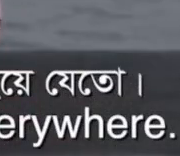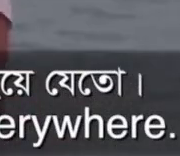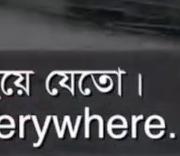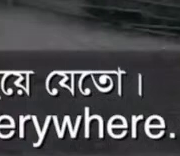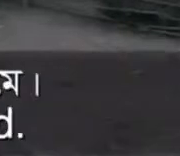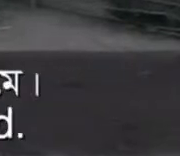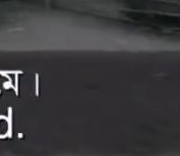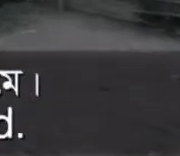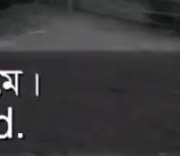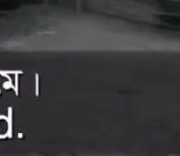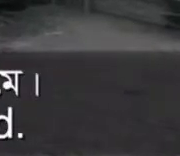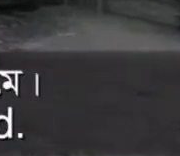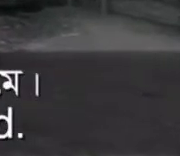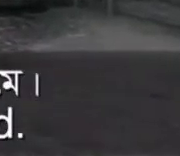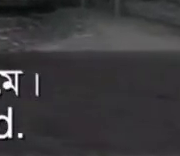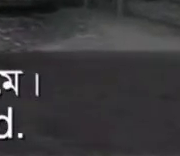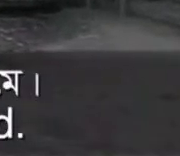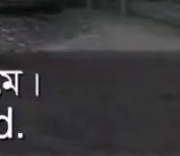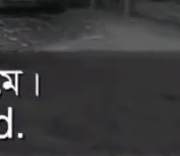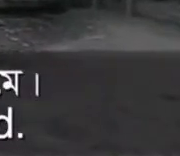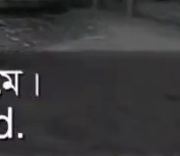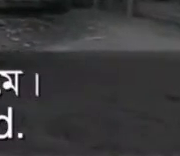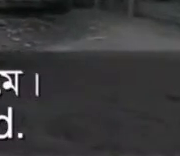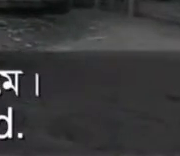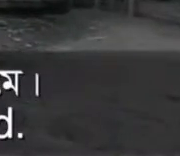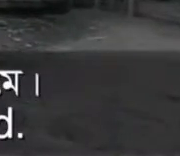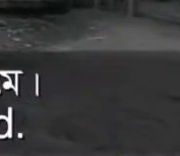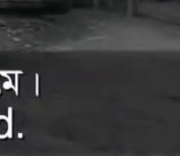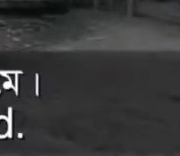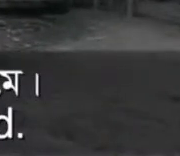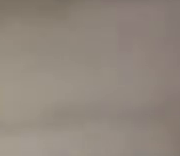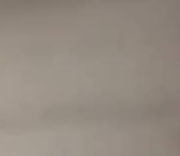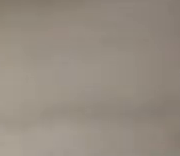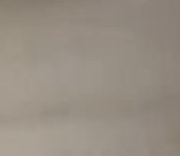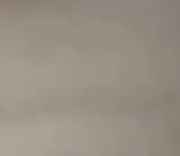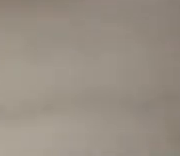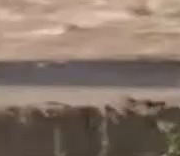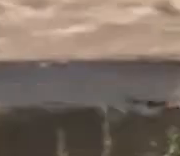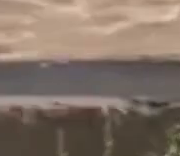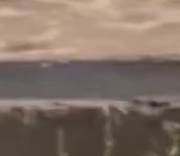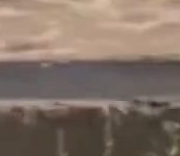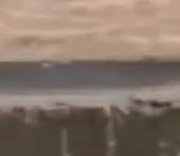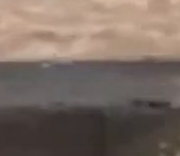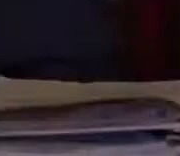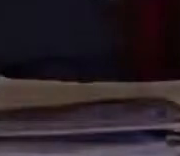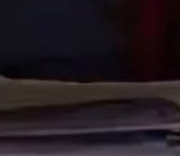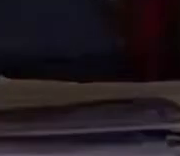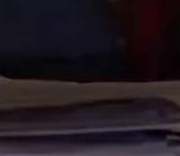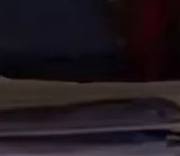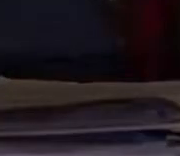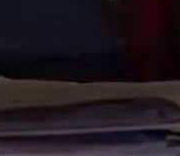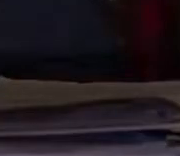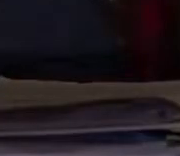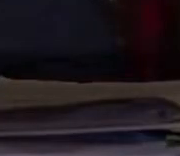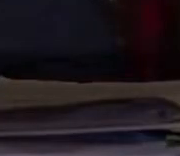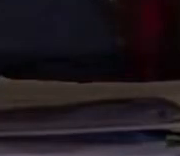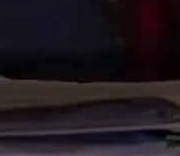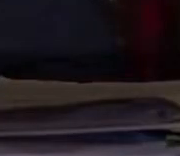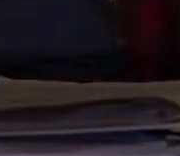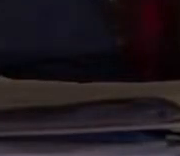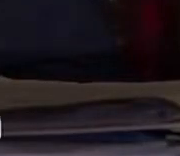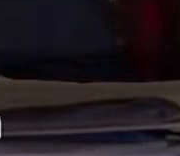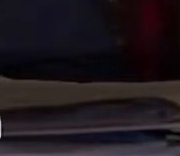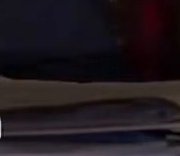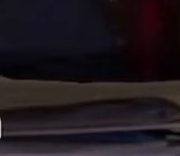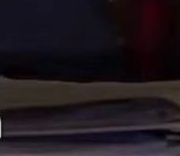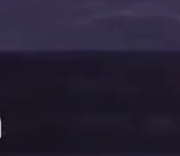প্লাবিত হয়ে যেত। 6 নম্বর কয়রা এবং 5 নম্বর কয়রার সেতু বন্ধন হয়ে গেছে এই রাস্তাটার মাধ্যমে। এখানে কিন্তু প্রতিনিয়ত দুর্যোগের শিকার আমাদের হতে হয়। যদি